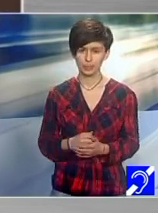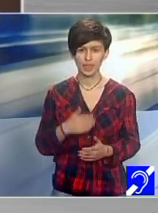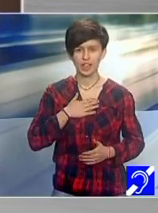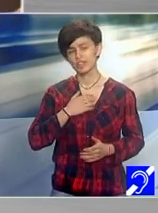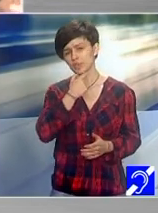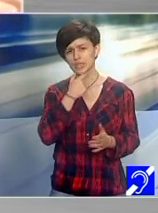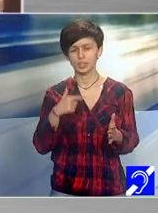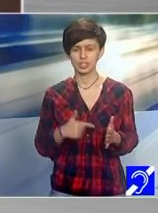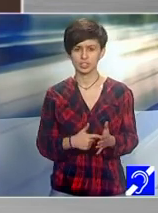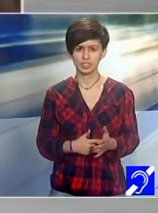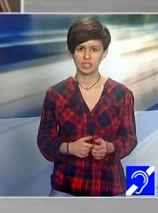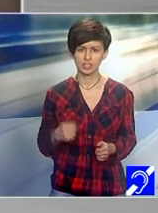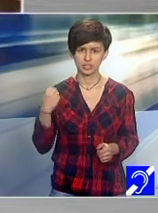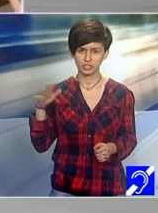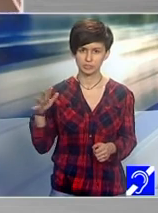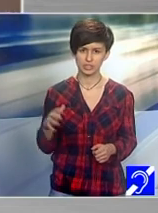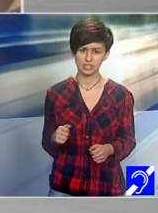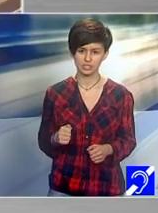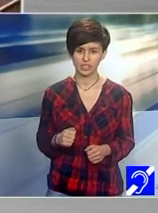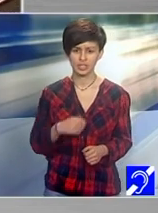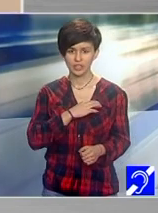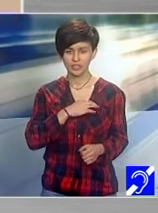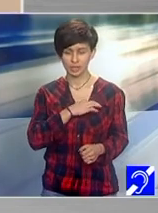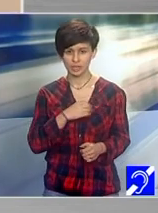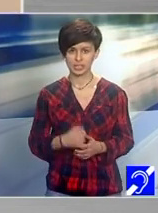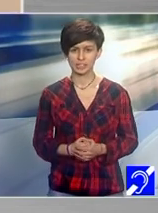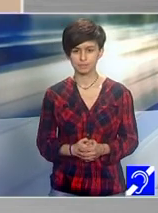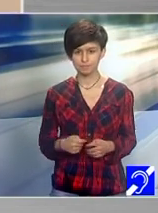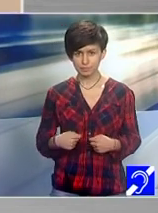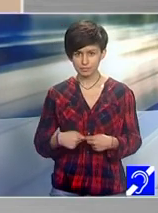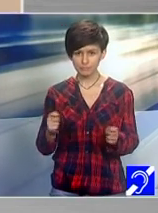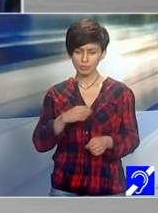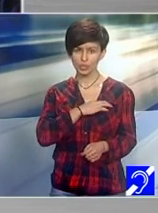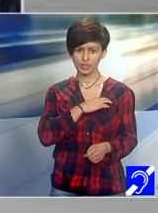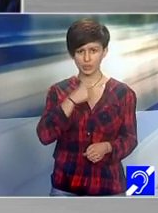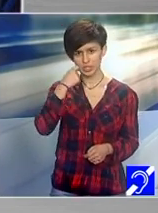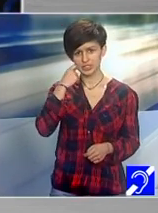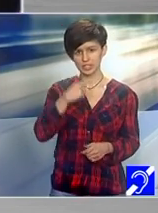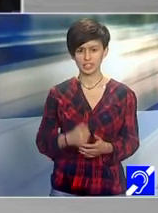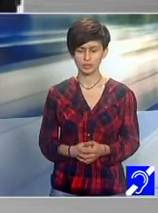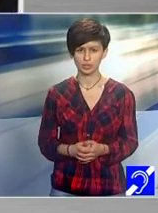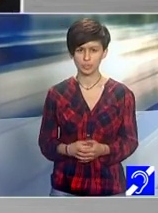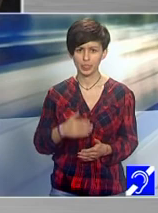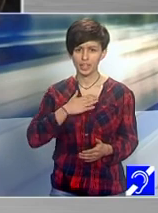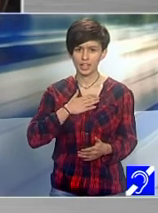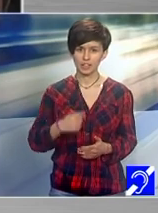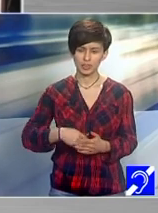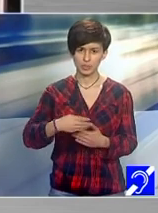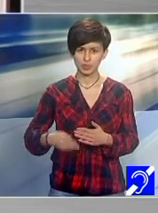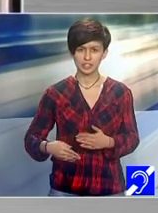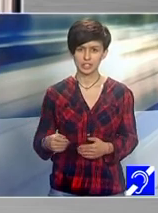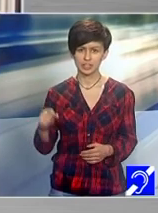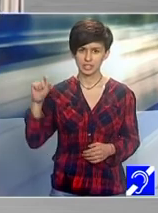15 universități, printre care toate universitățile clujene, lucru care ne bucură foarte mult. Avem peste 20 de institute de cercetare din